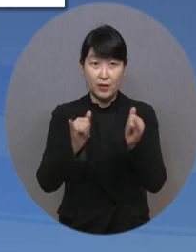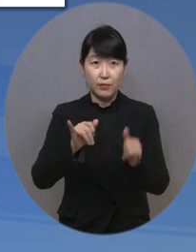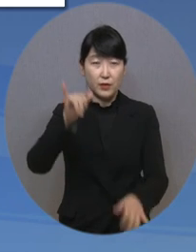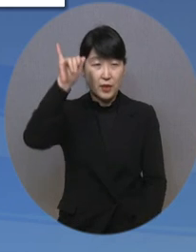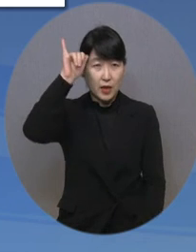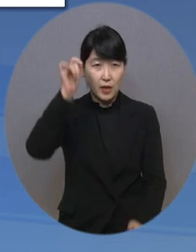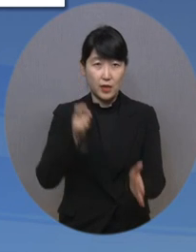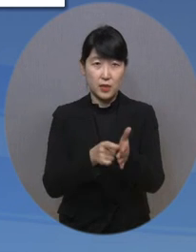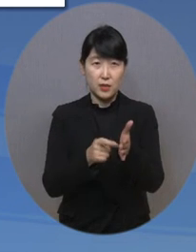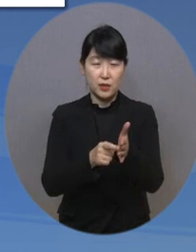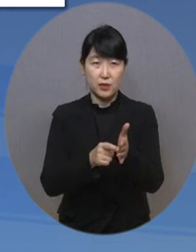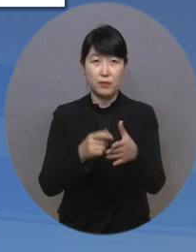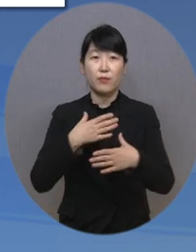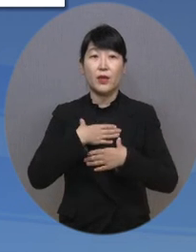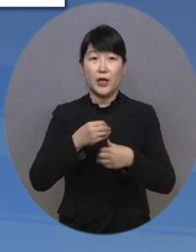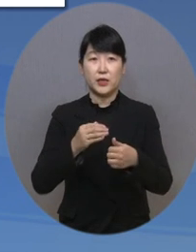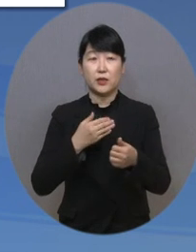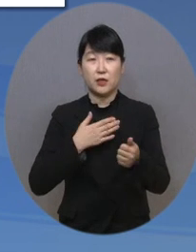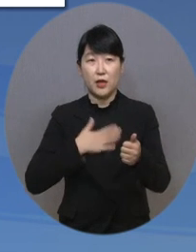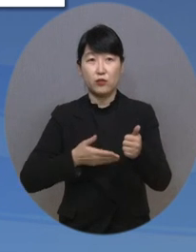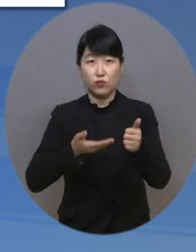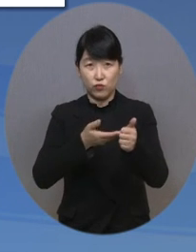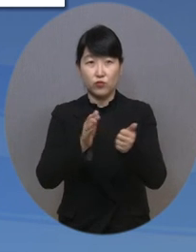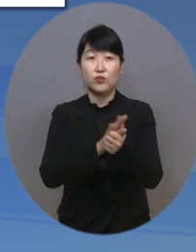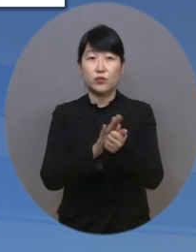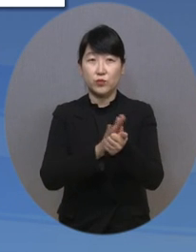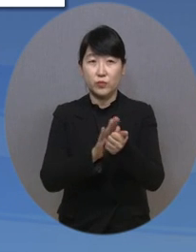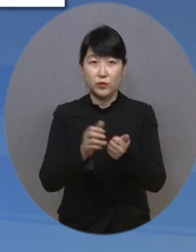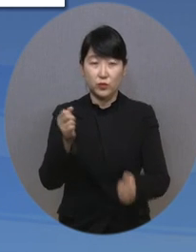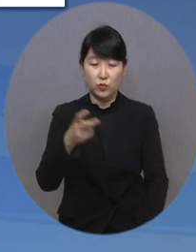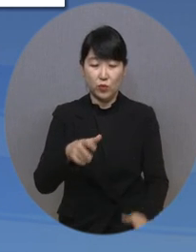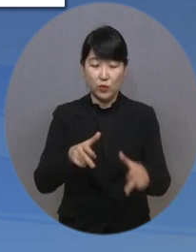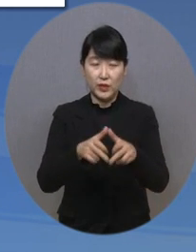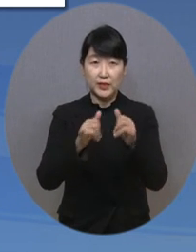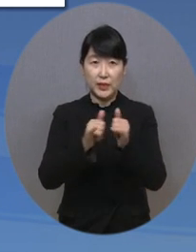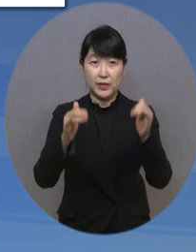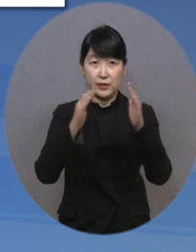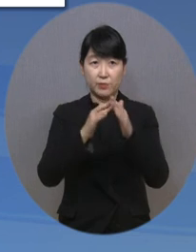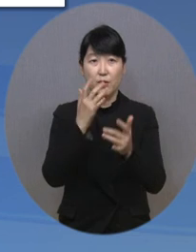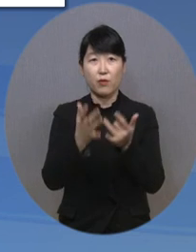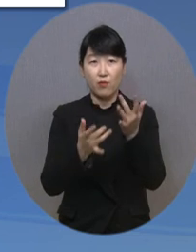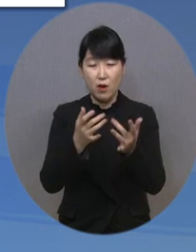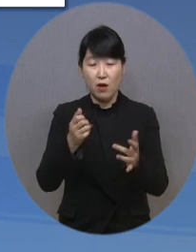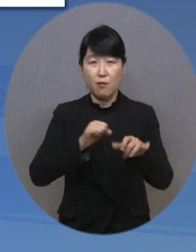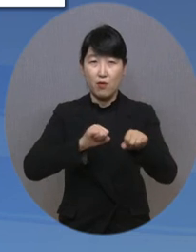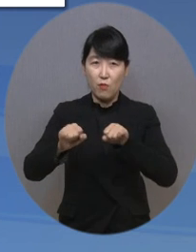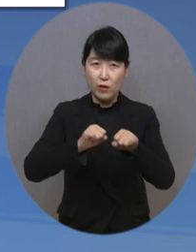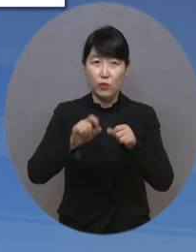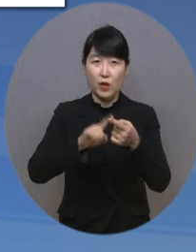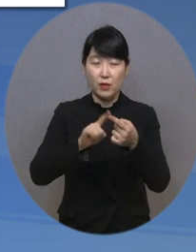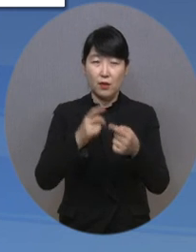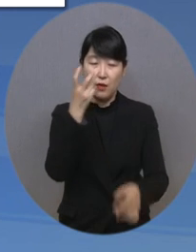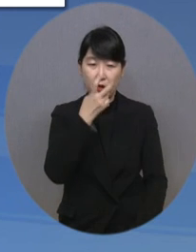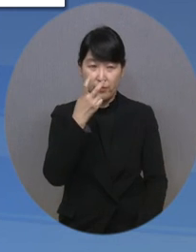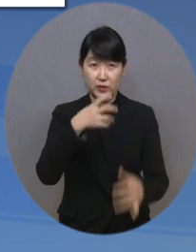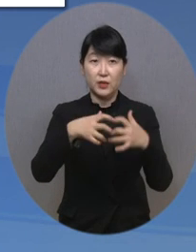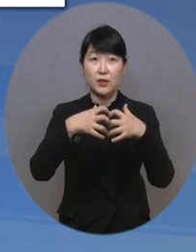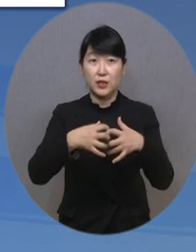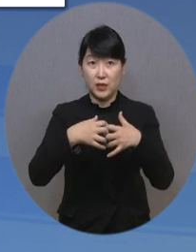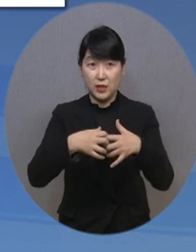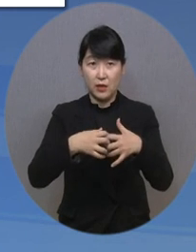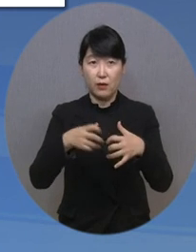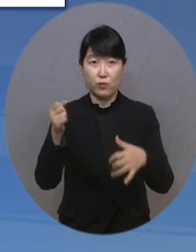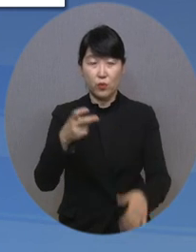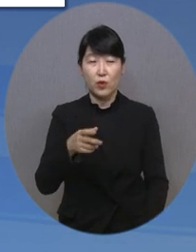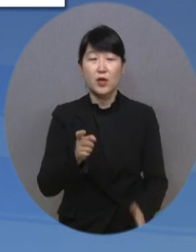AI 응급안전 알림 서비스를 실시하고 장애인 가정의 화재 감지기, 활동량 감지기, 응급 호출기